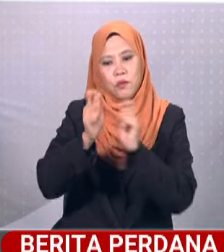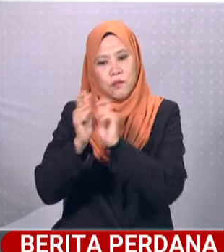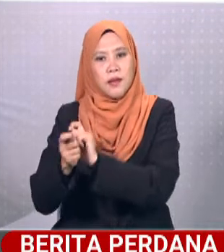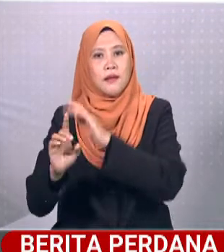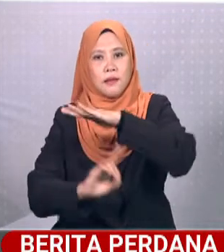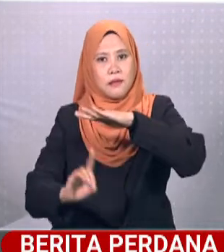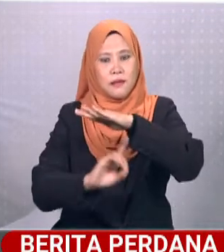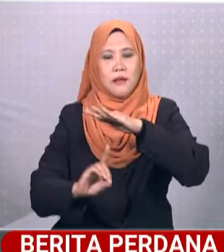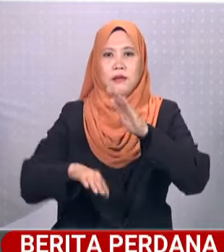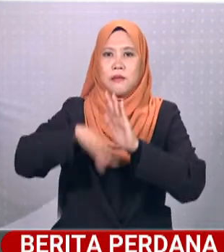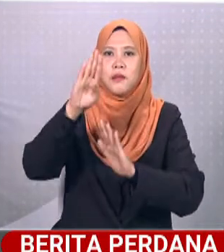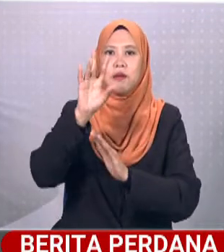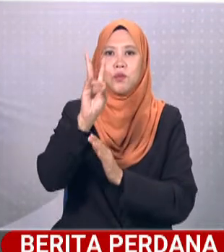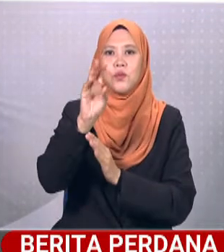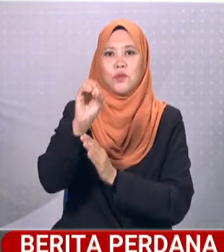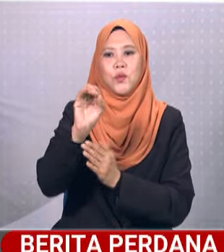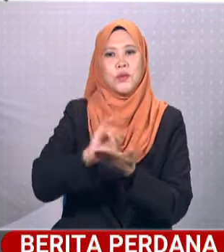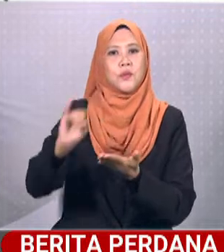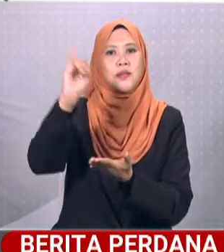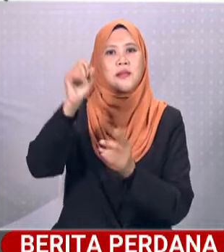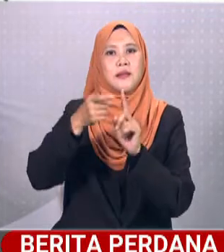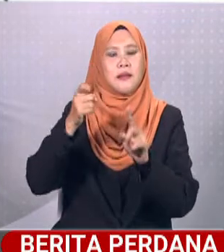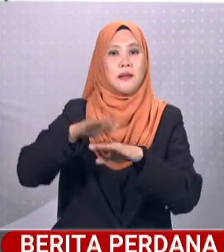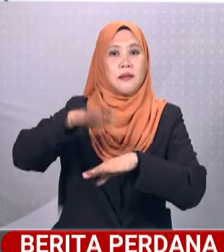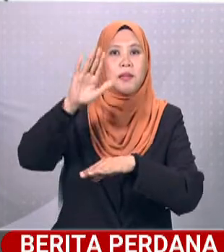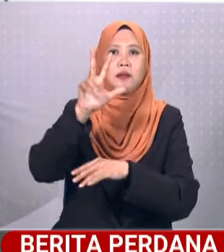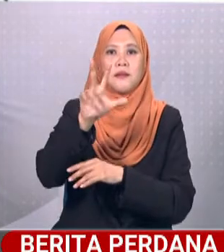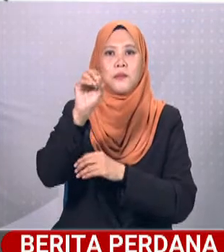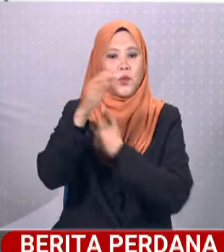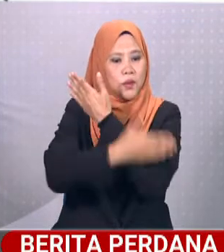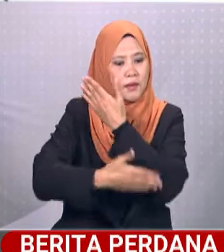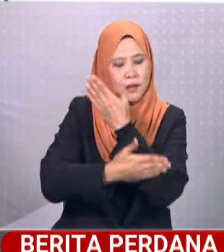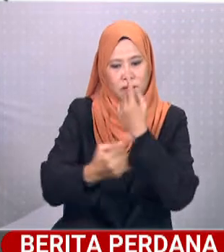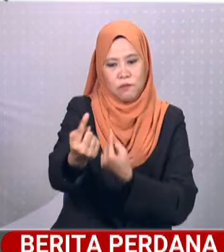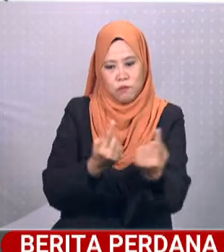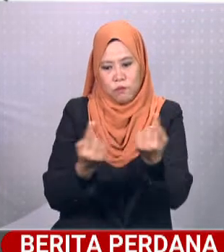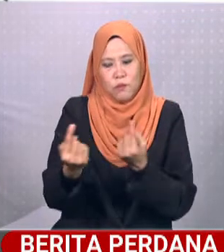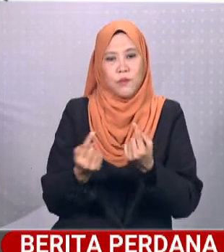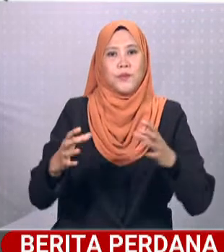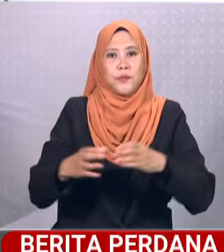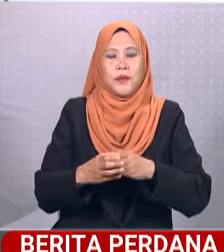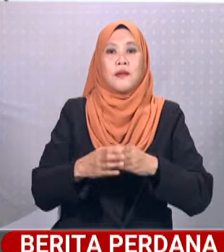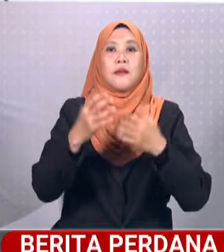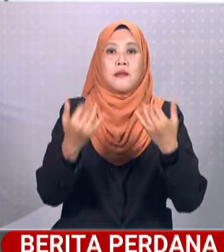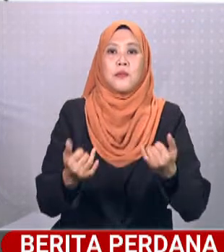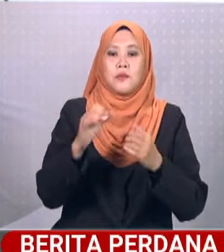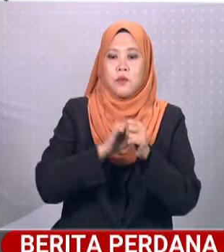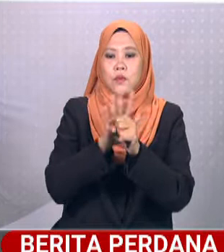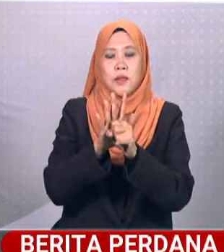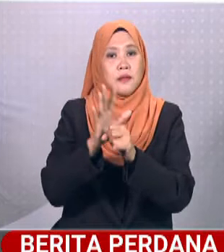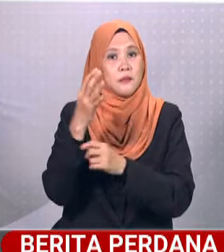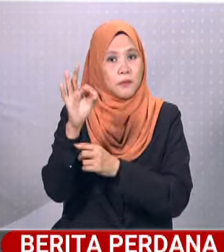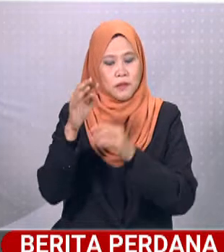dasar daripada lebih 70 institusi dari lebih 30 buah negara. Penyelesaian COVID-19 diberi